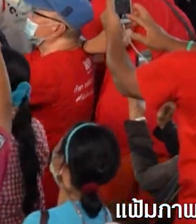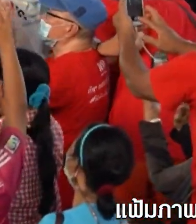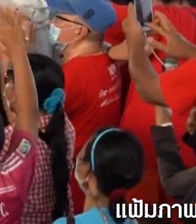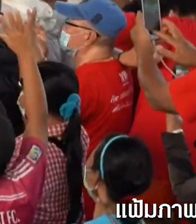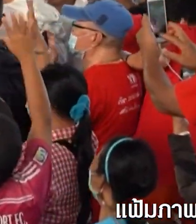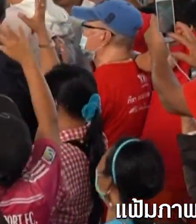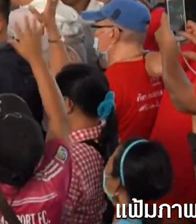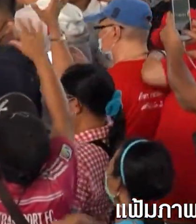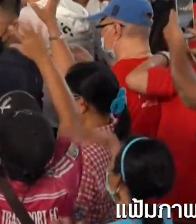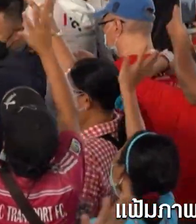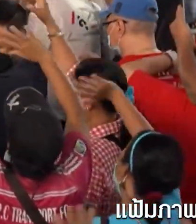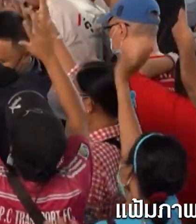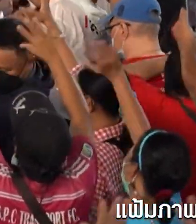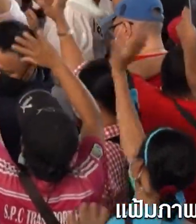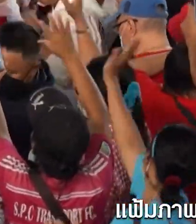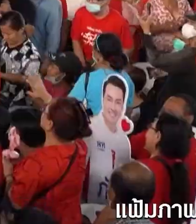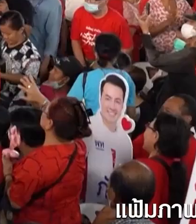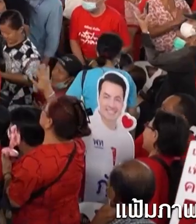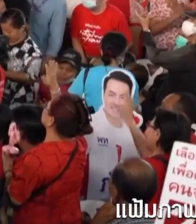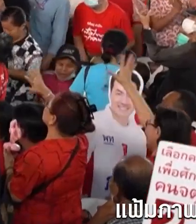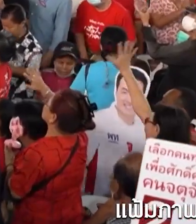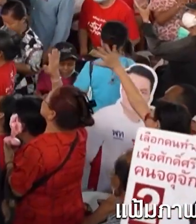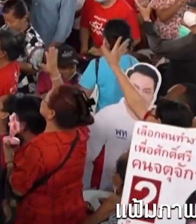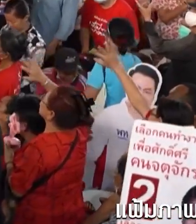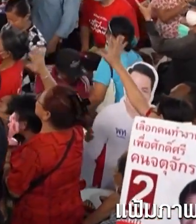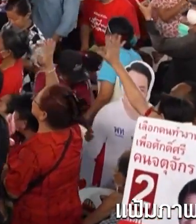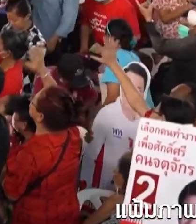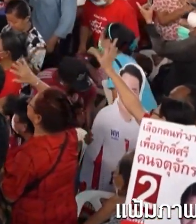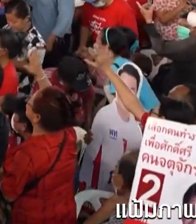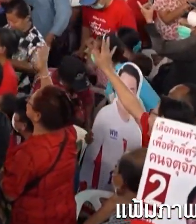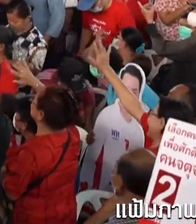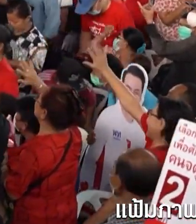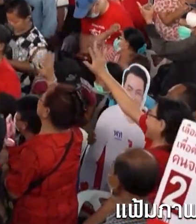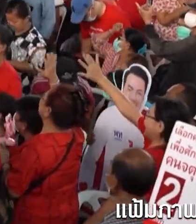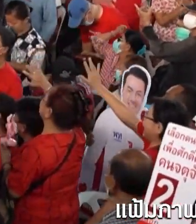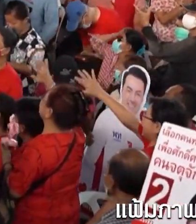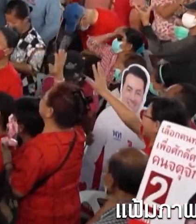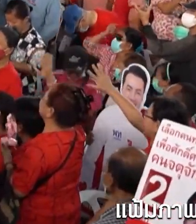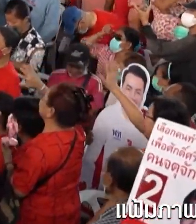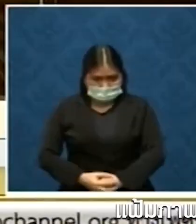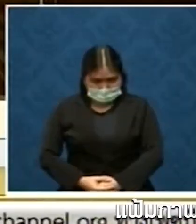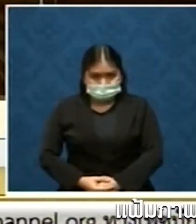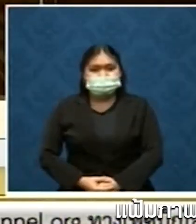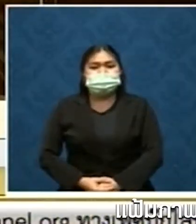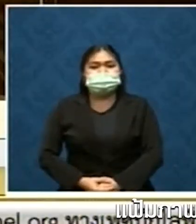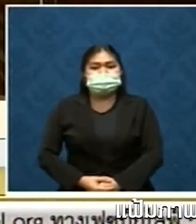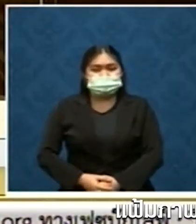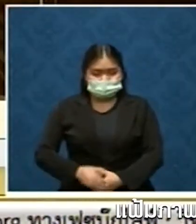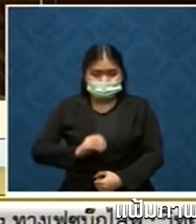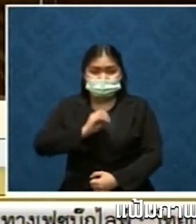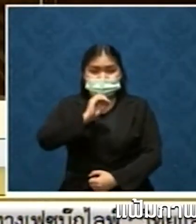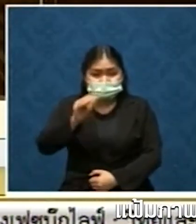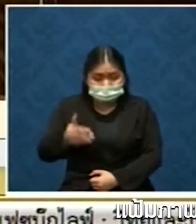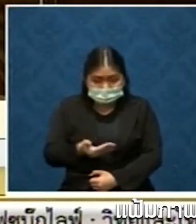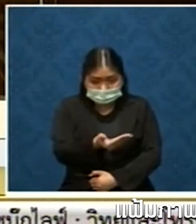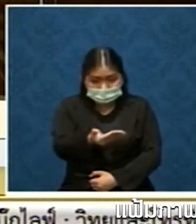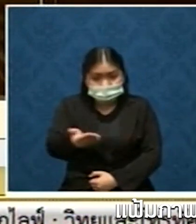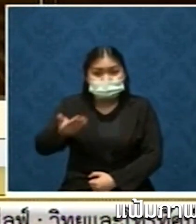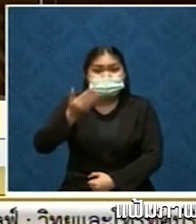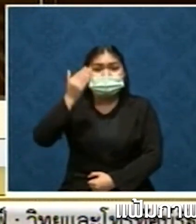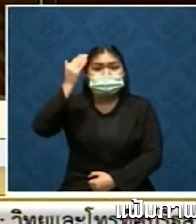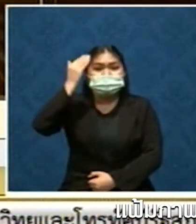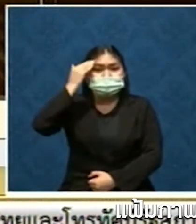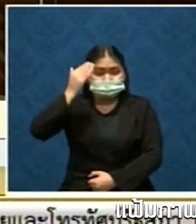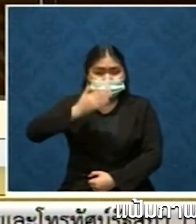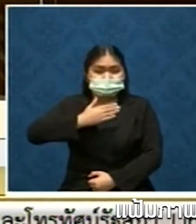กกันเนี่ยใครจะเป็นประธานรัฐสภาจะให้พรรคไหนเป็นหรือให้ใครเป็นเราเป็นพลเมืองเราต้องรู้ว่าประธานรัฐสภาเนี่ยเ